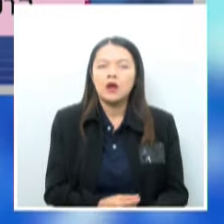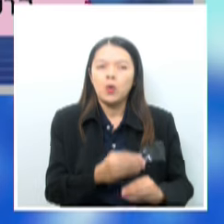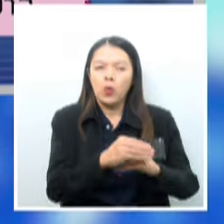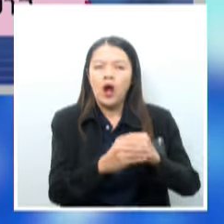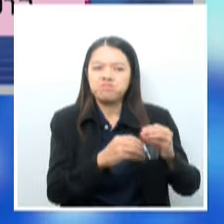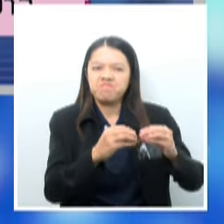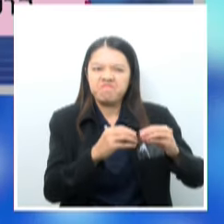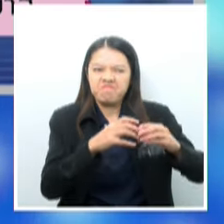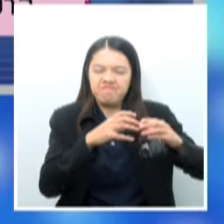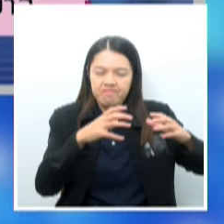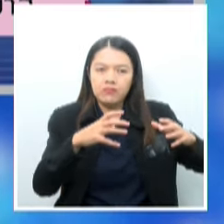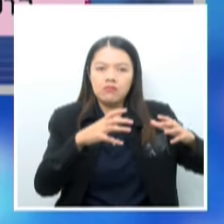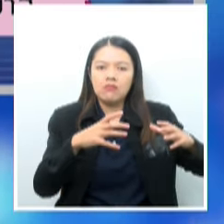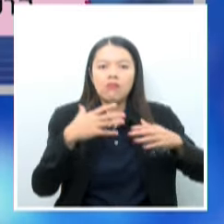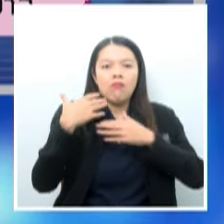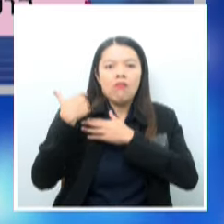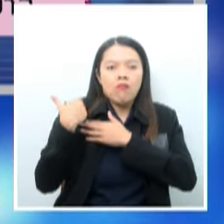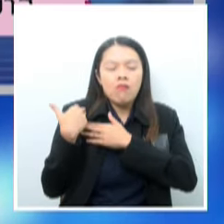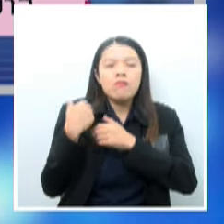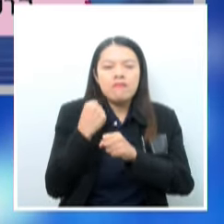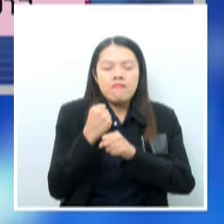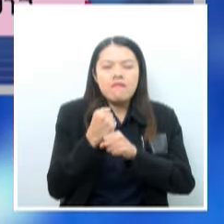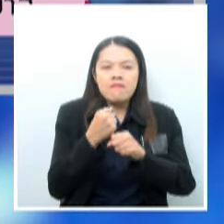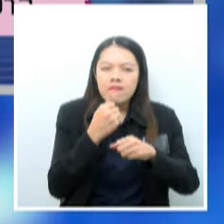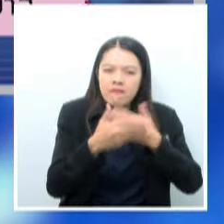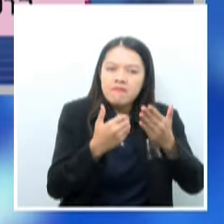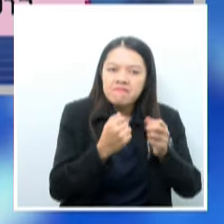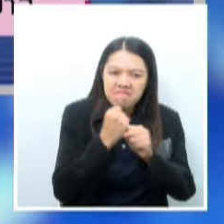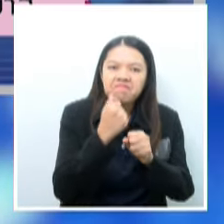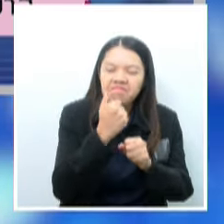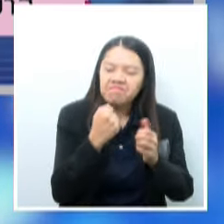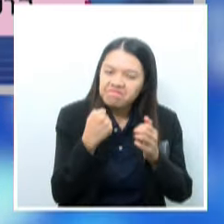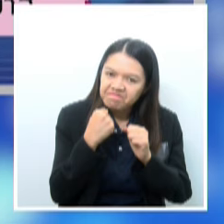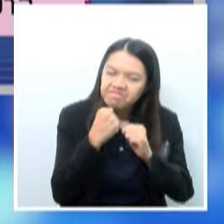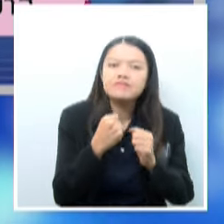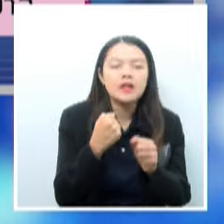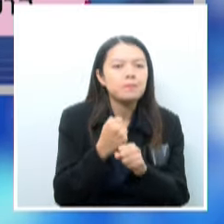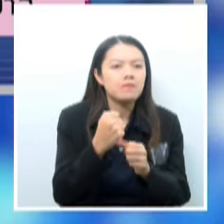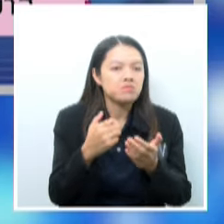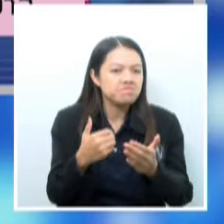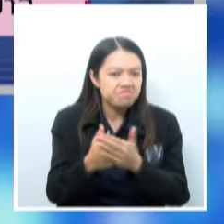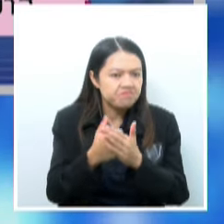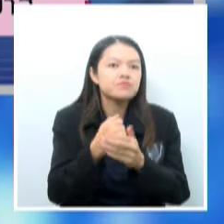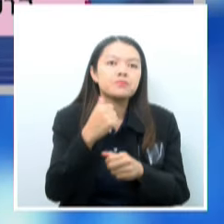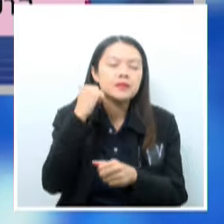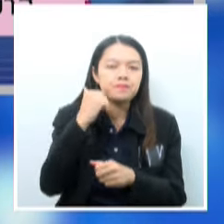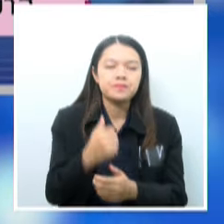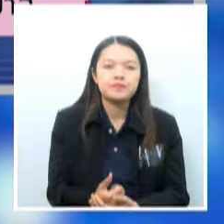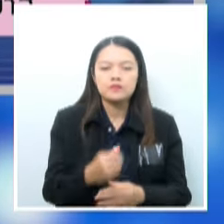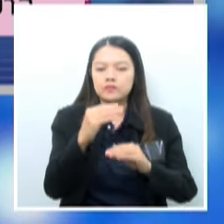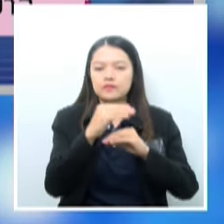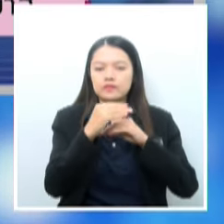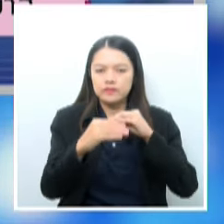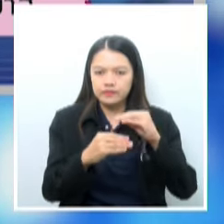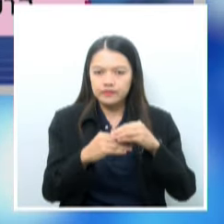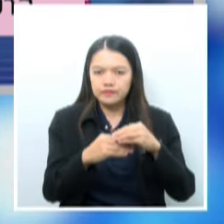แต่ไม่ได้ลดภาระแต่เพิ่มประสิทธิภาพของงานนะครับเพราะนั้นในเรื่องของโครงการต่างๆเนี่ยนะครับสำนักงาน